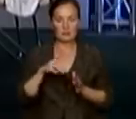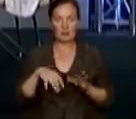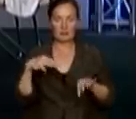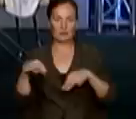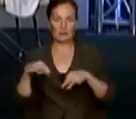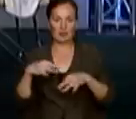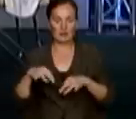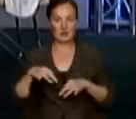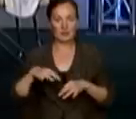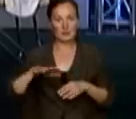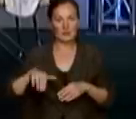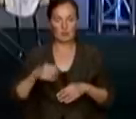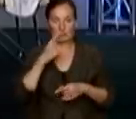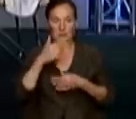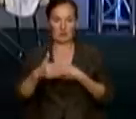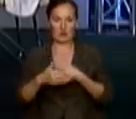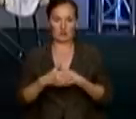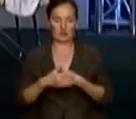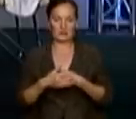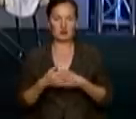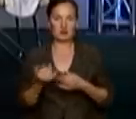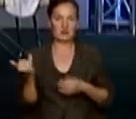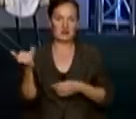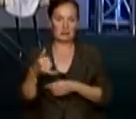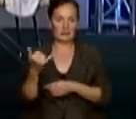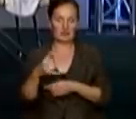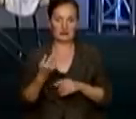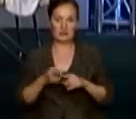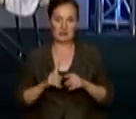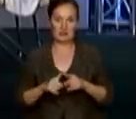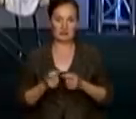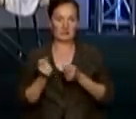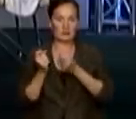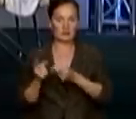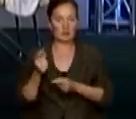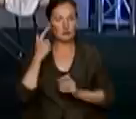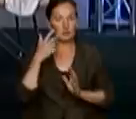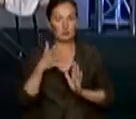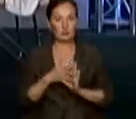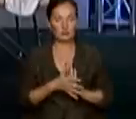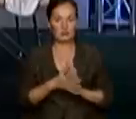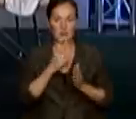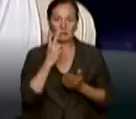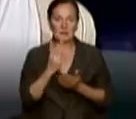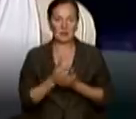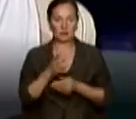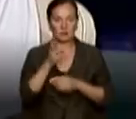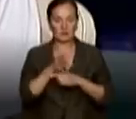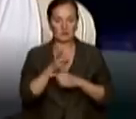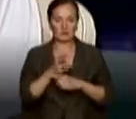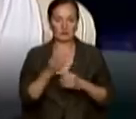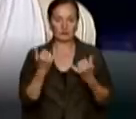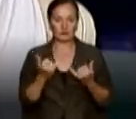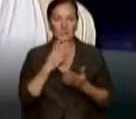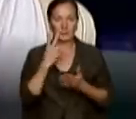на найближчій заправці все то викидали. Але я дуже добре розумію, бачучи кадри, ті щось мені показували, що